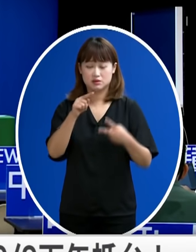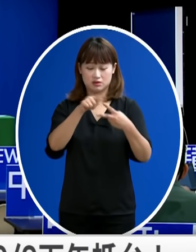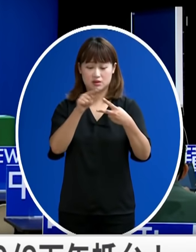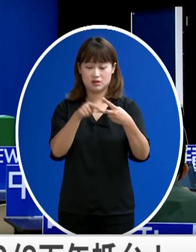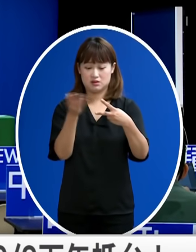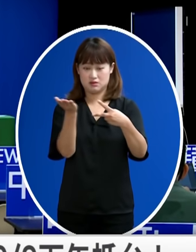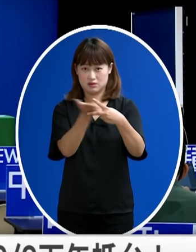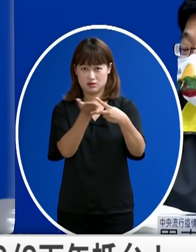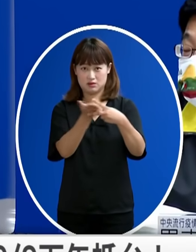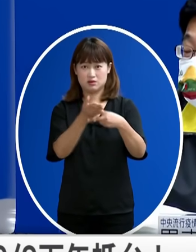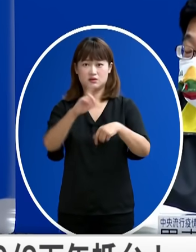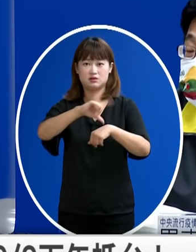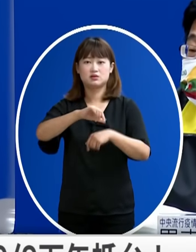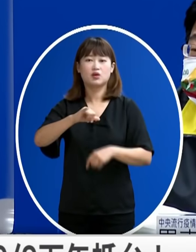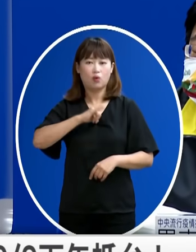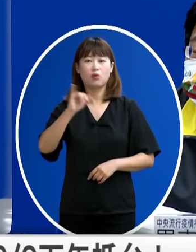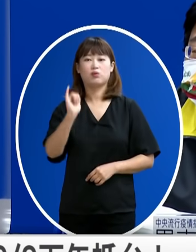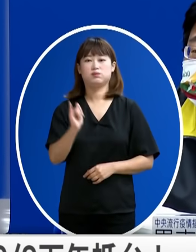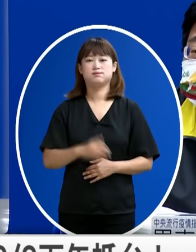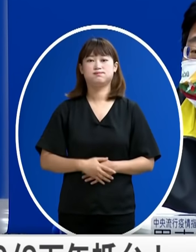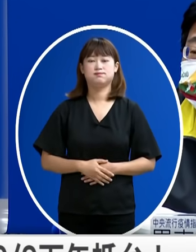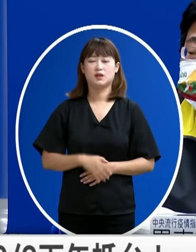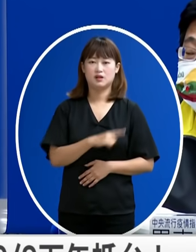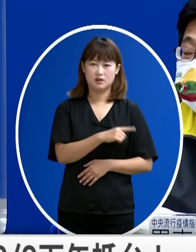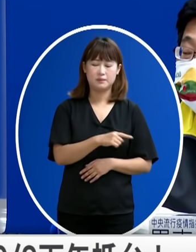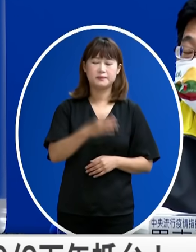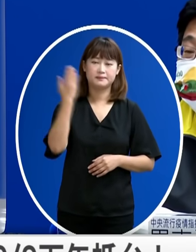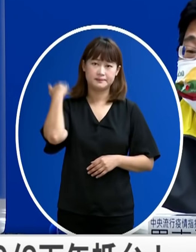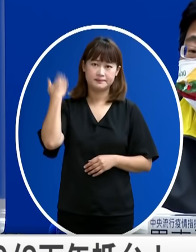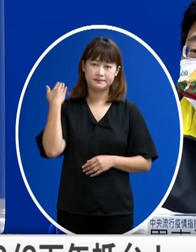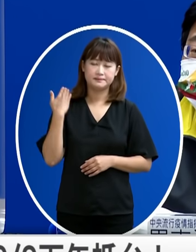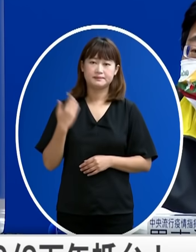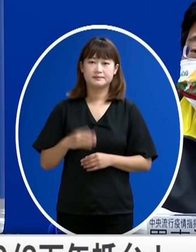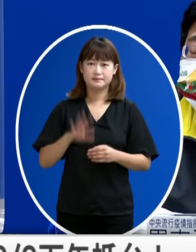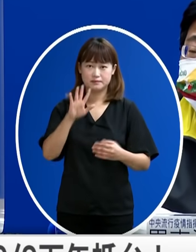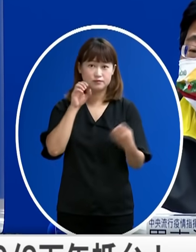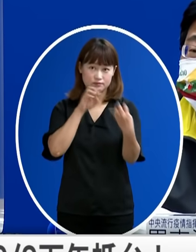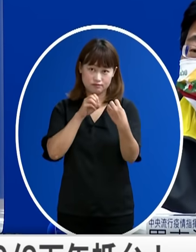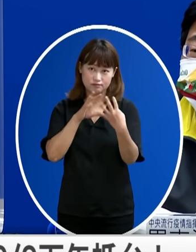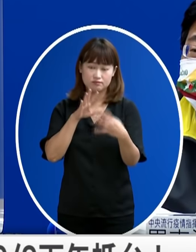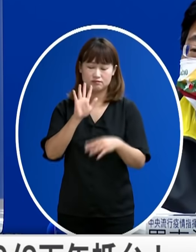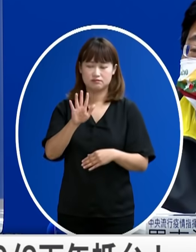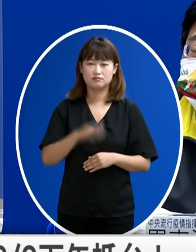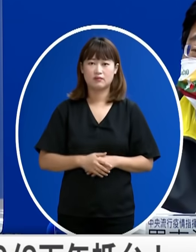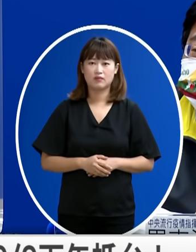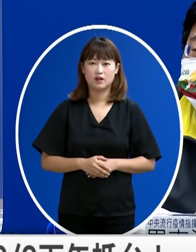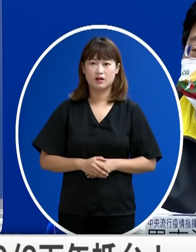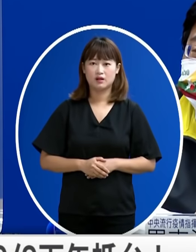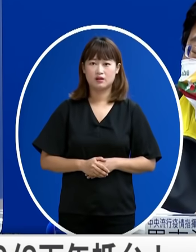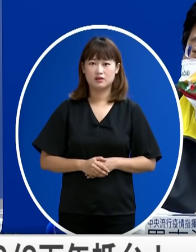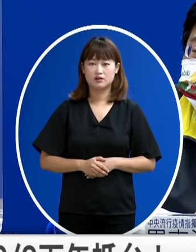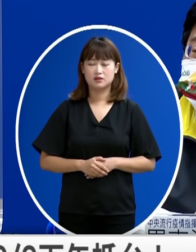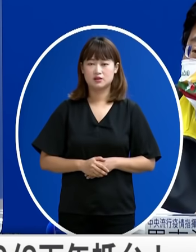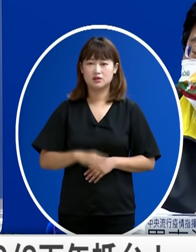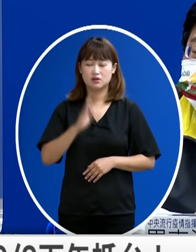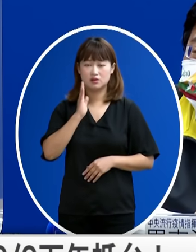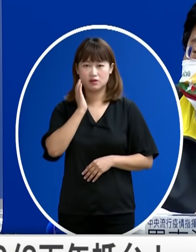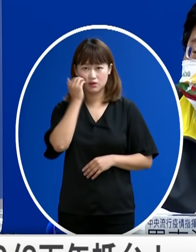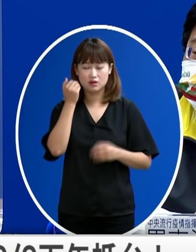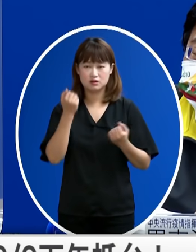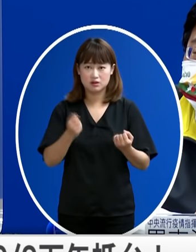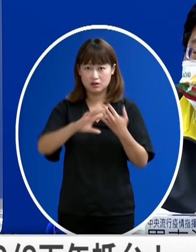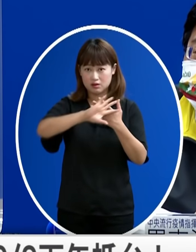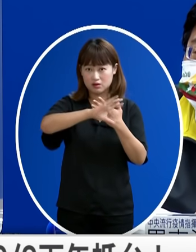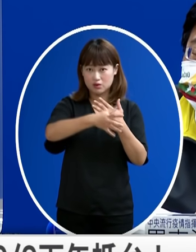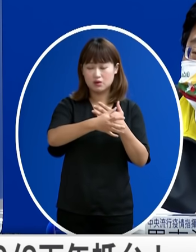问题有在 ACIP 的委员会有讨论过了，就是如果说你在有用的是在